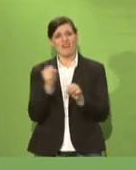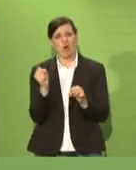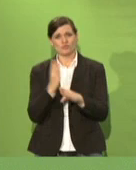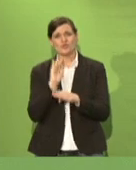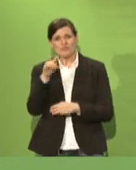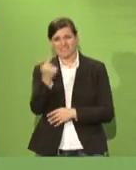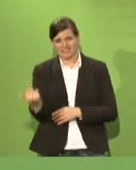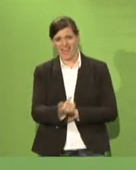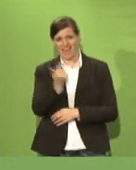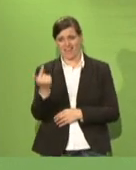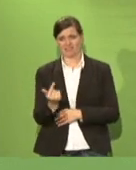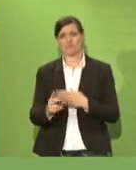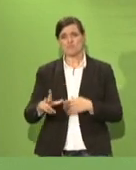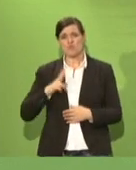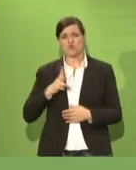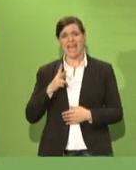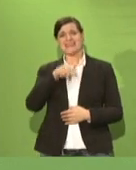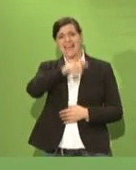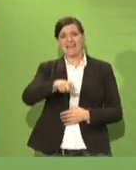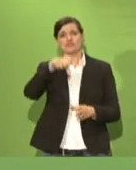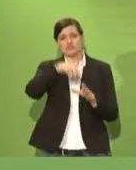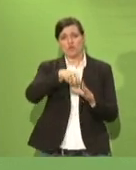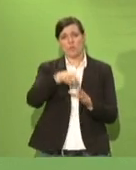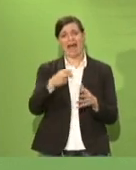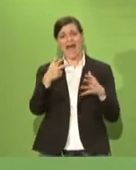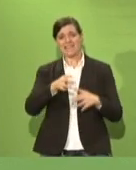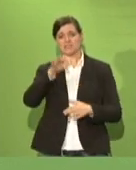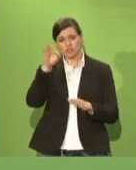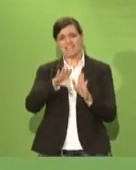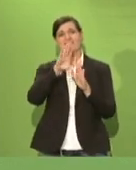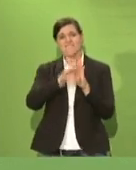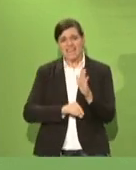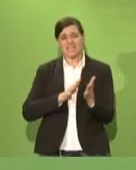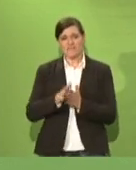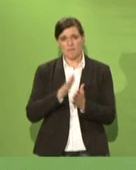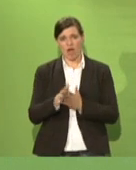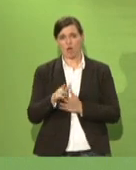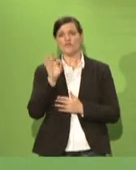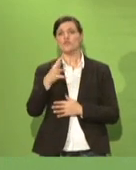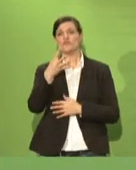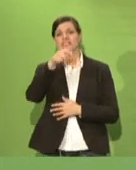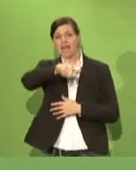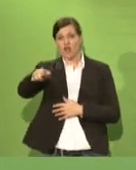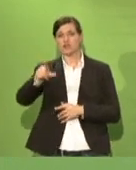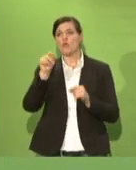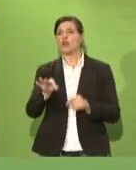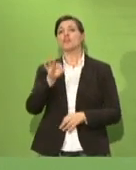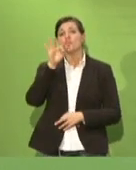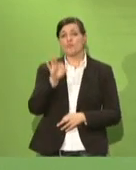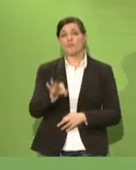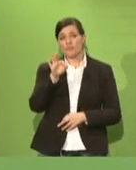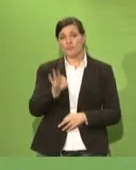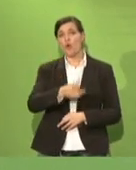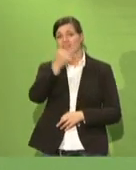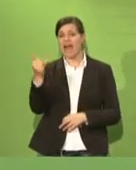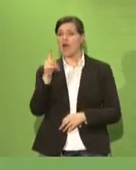So eine moderne Heizungspumpe verbraucht 80% weniger. Für einen 4-Personen-Haushalt heißt das 100, 120 Euro